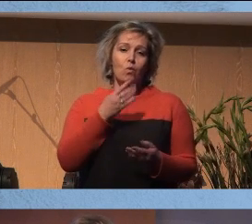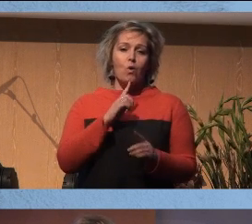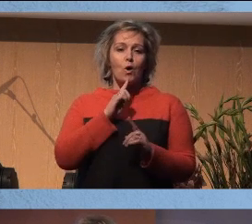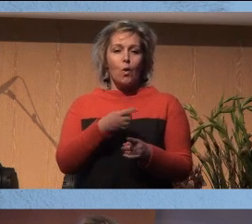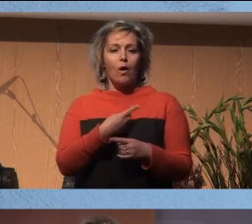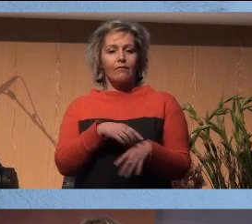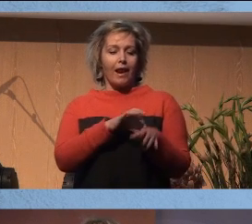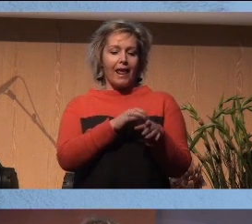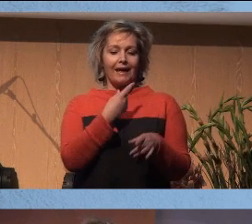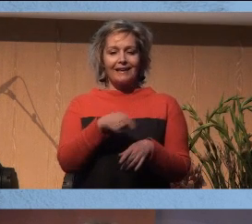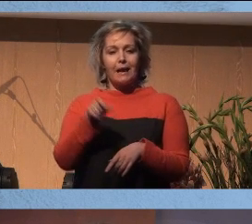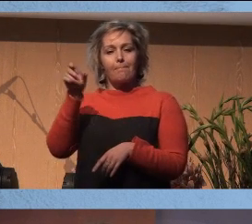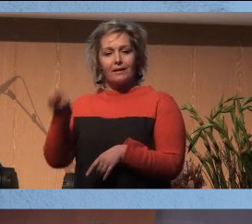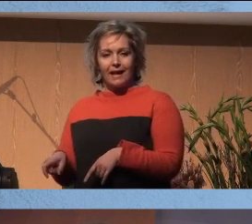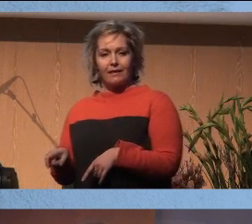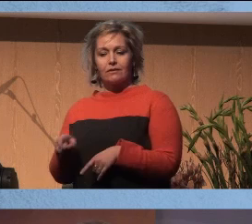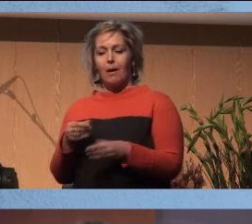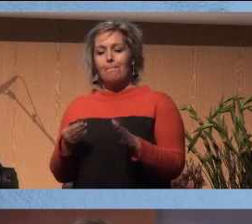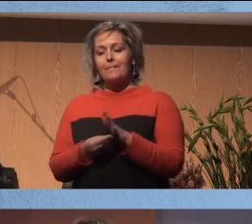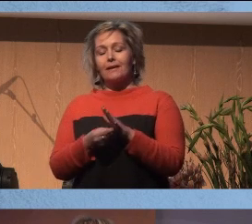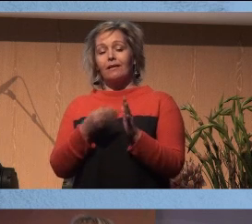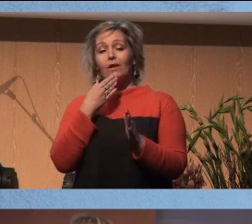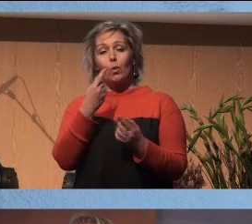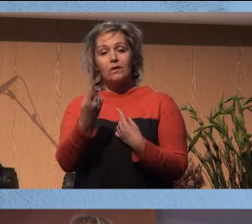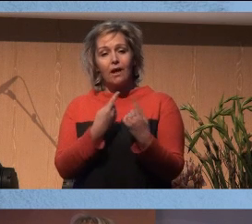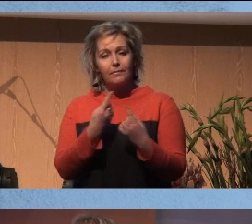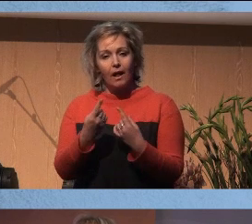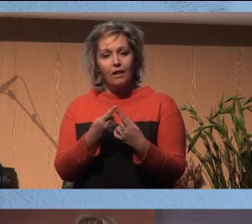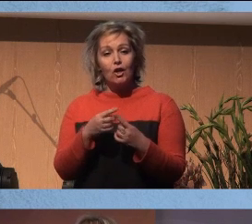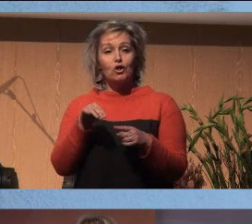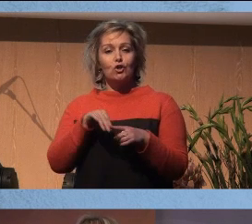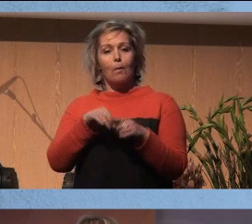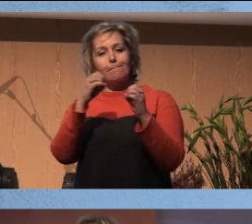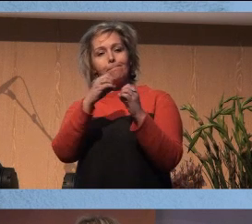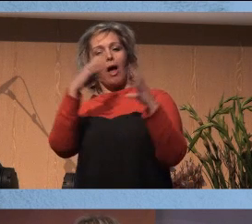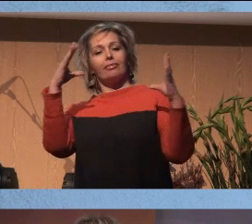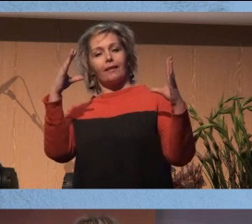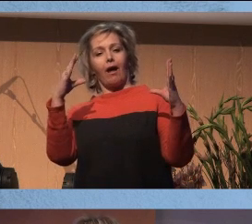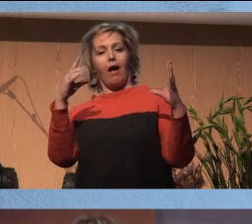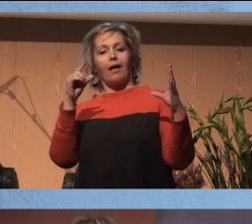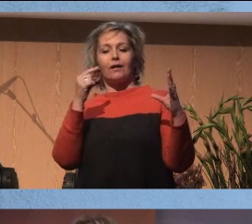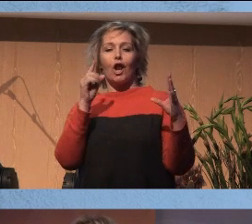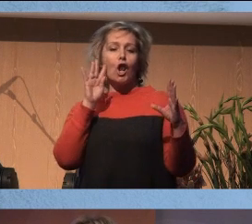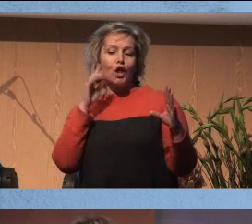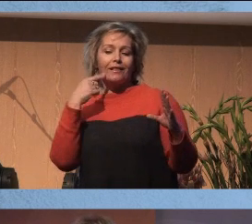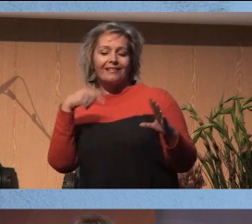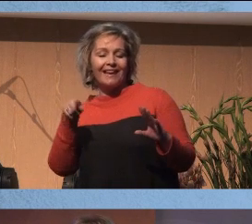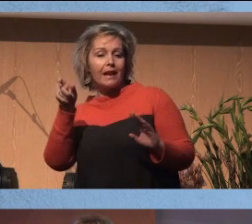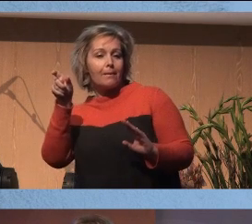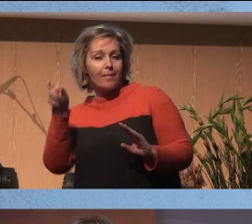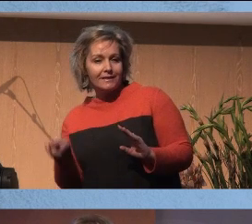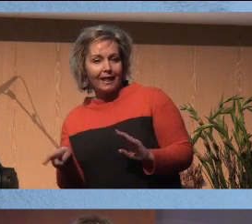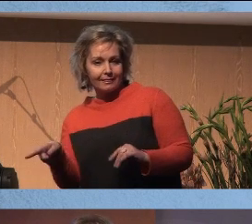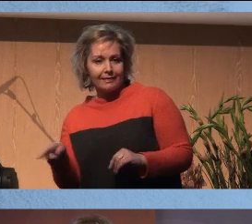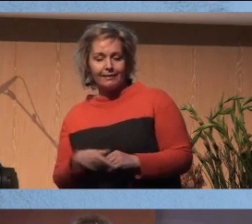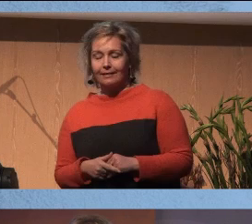kan bidra til den gode samtalen. Så mantraet lytt til pasienten.